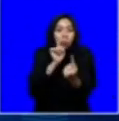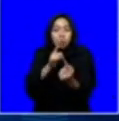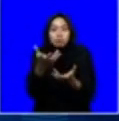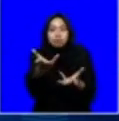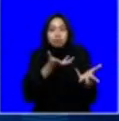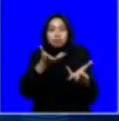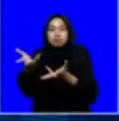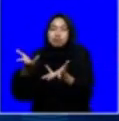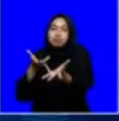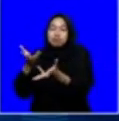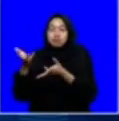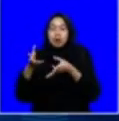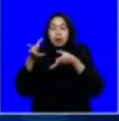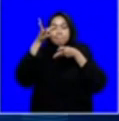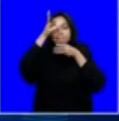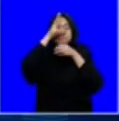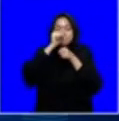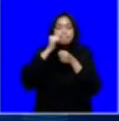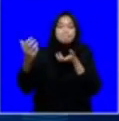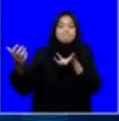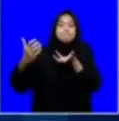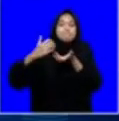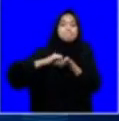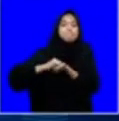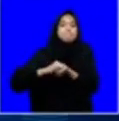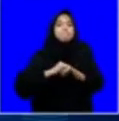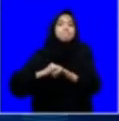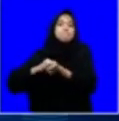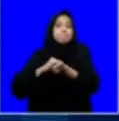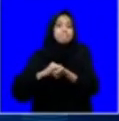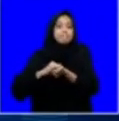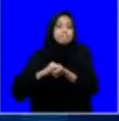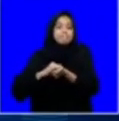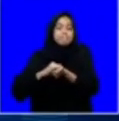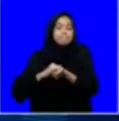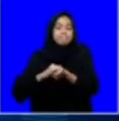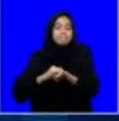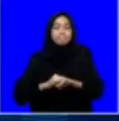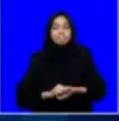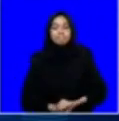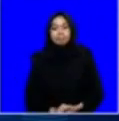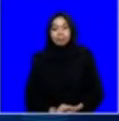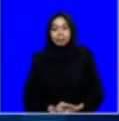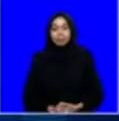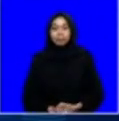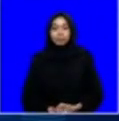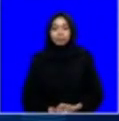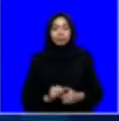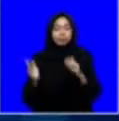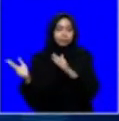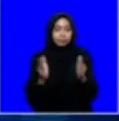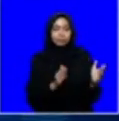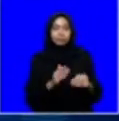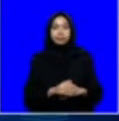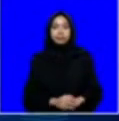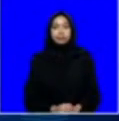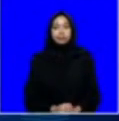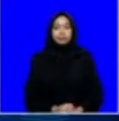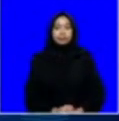kita. Dari sinilah kita akan menyadari apa itu arti dan makna daripada Bhinneka Tunggal Ika. Berikut.